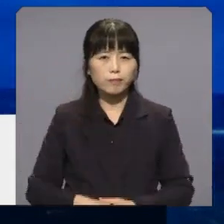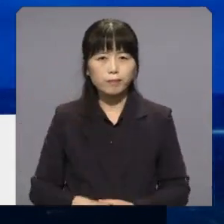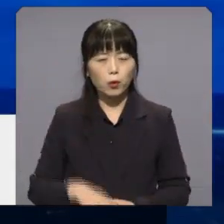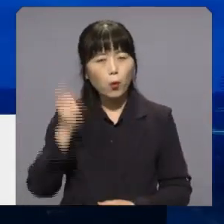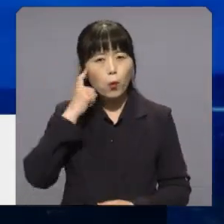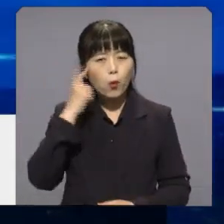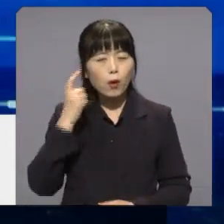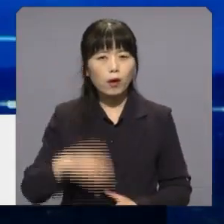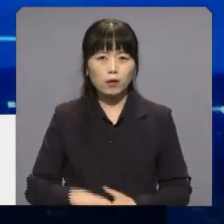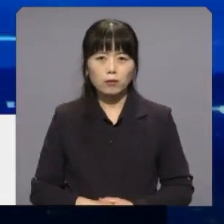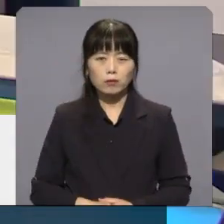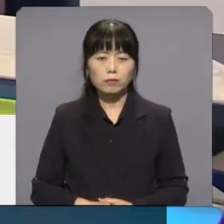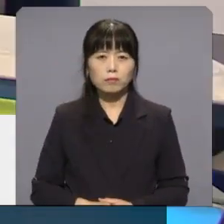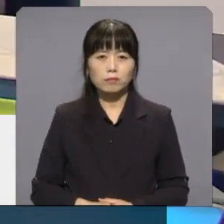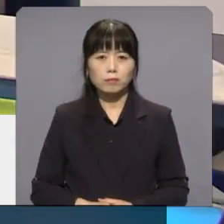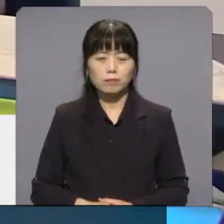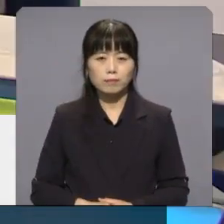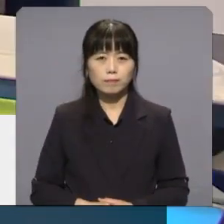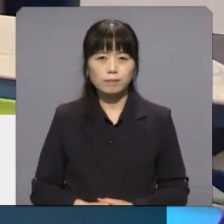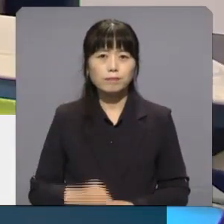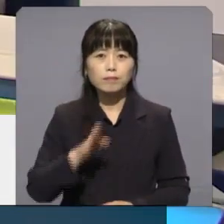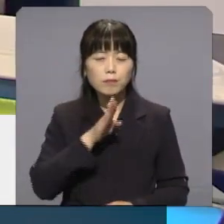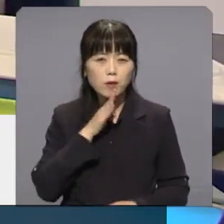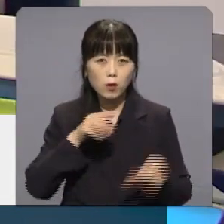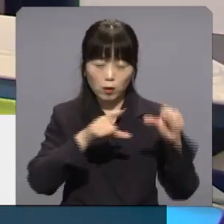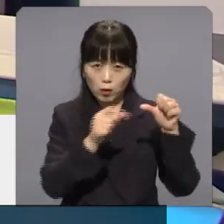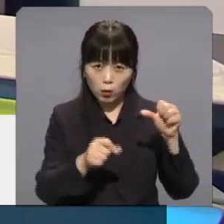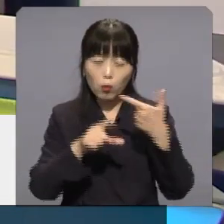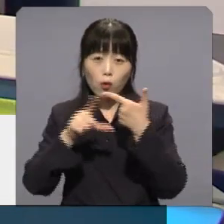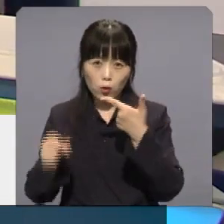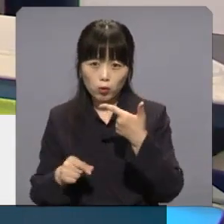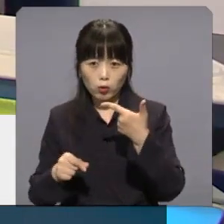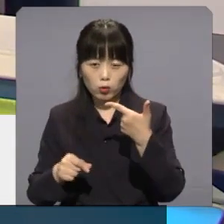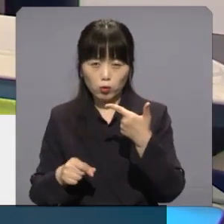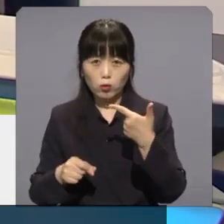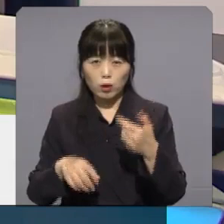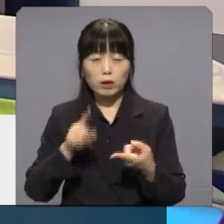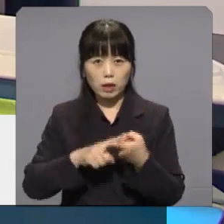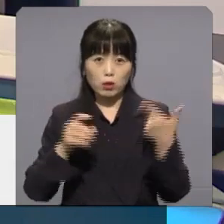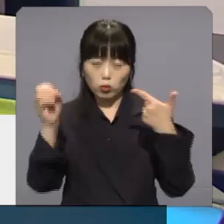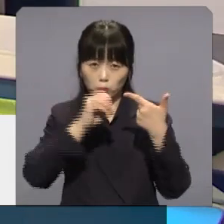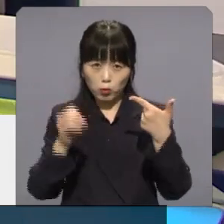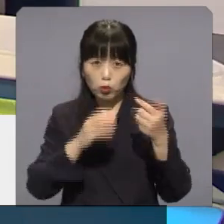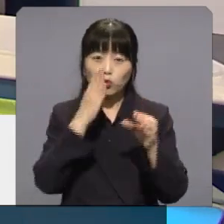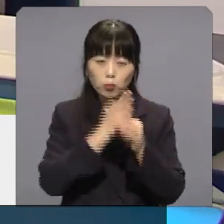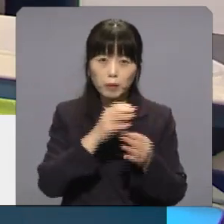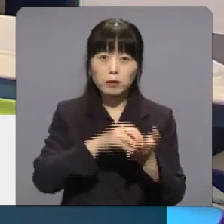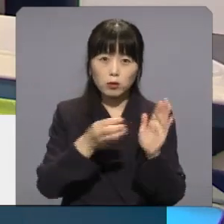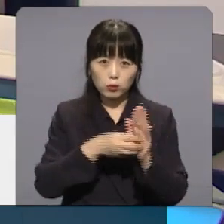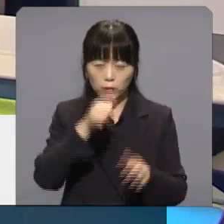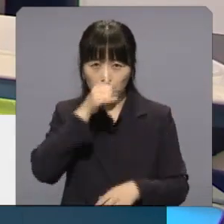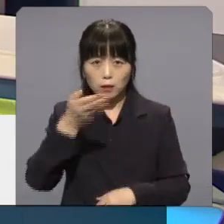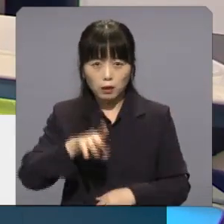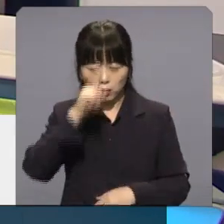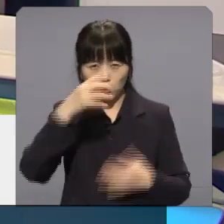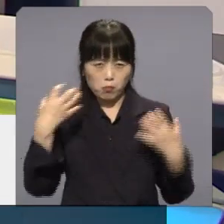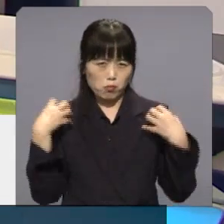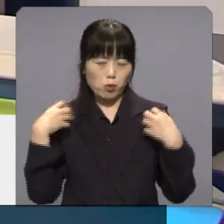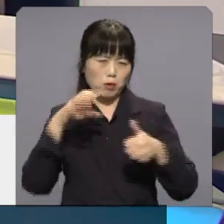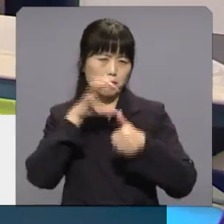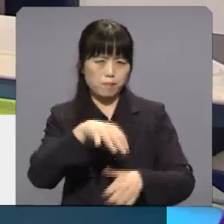이것도 이런 겁니까 음 사실 뭐 5월 6월 다른 6% 중반까지의 간적이 있었어요 그런데 이제 정부에서 좀 압박